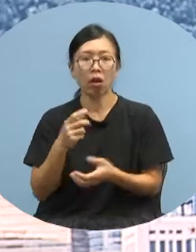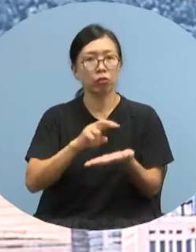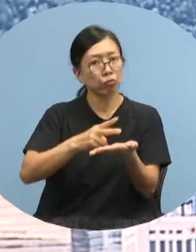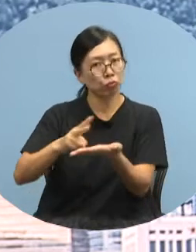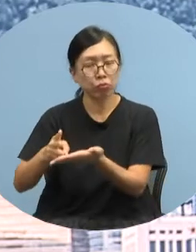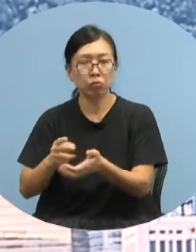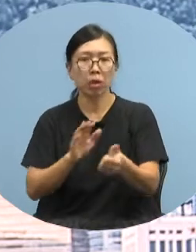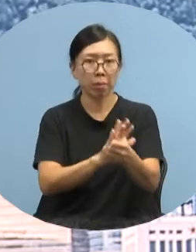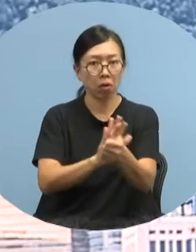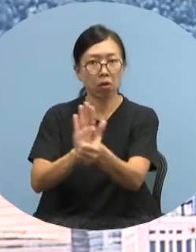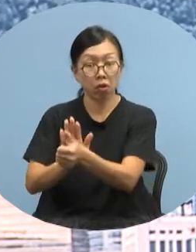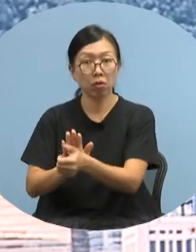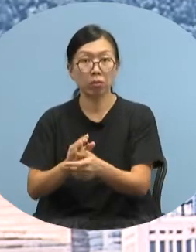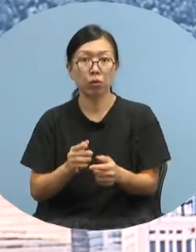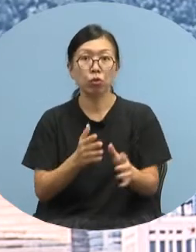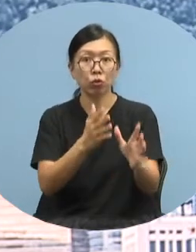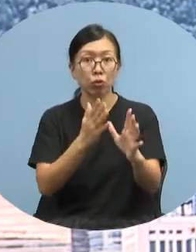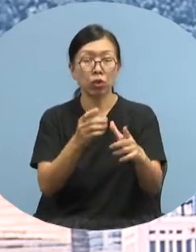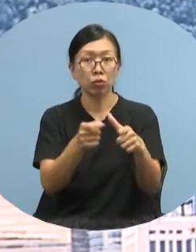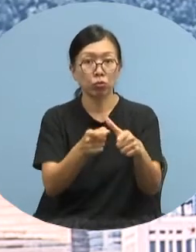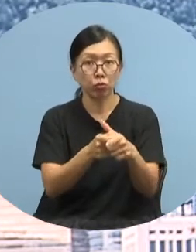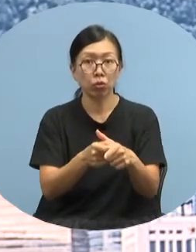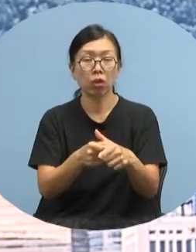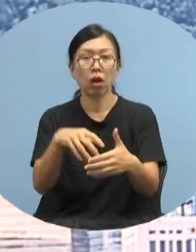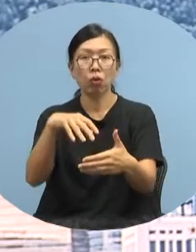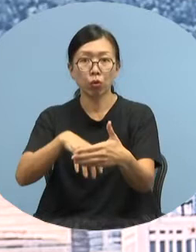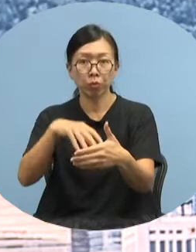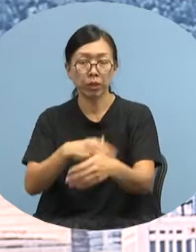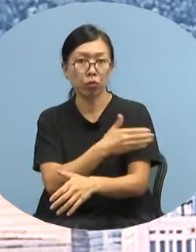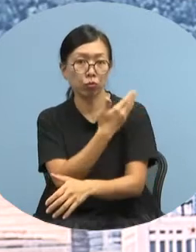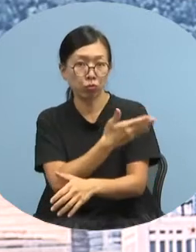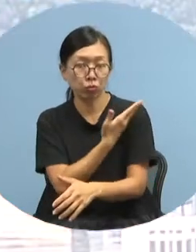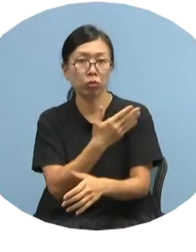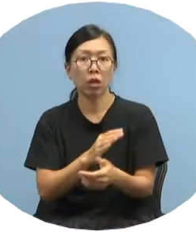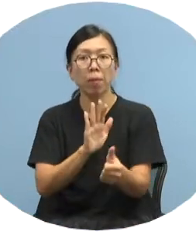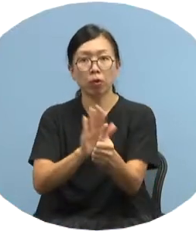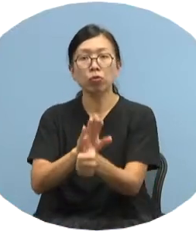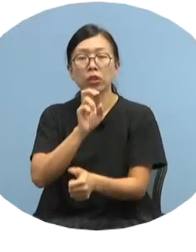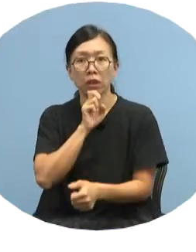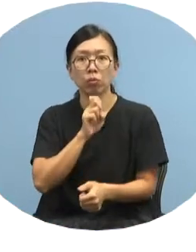都是除了是旅行社之外，旅行業的從業員也都有所幫助。